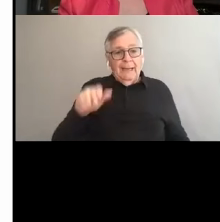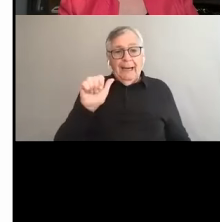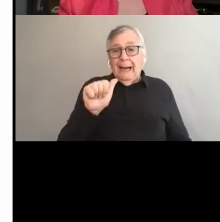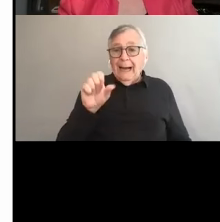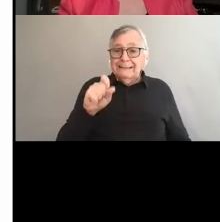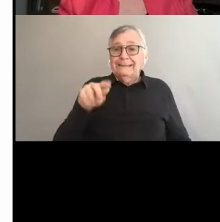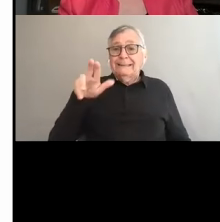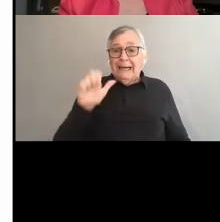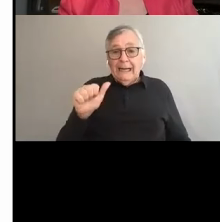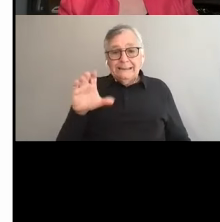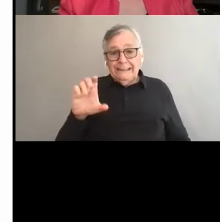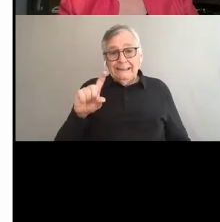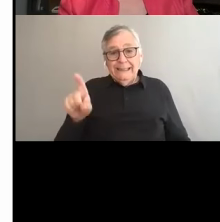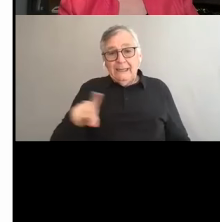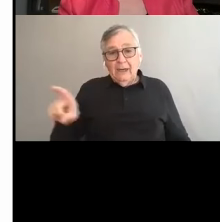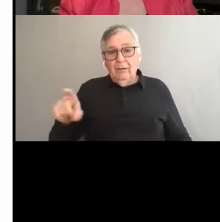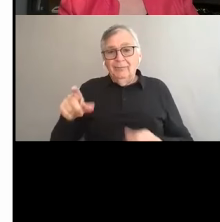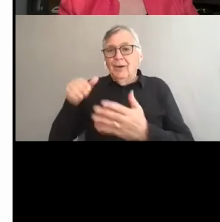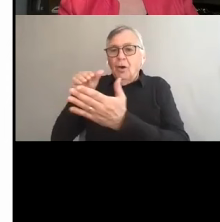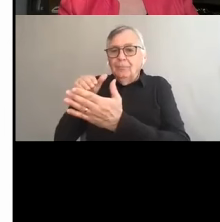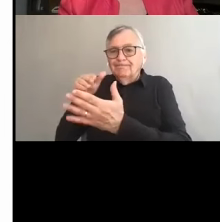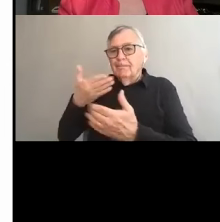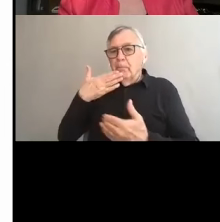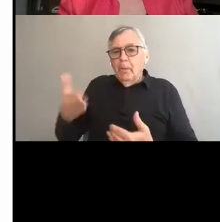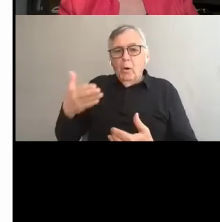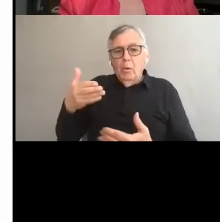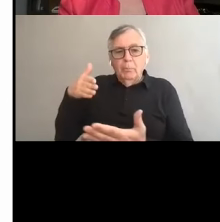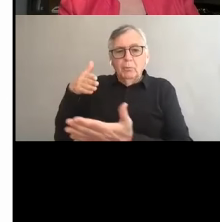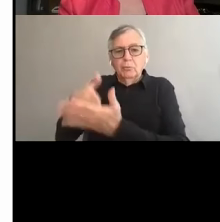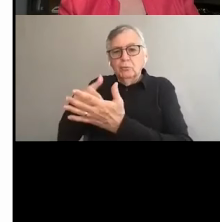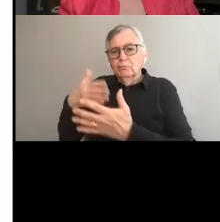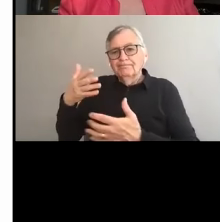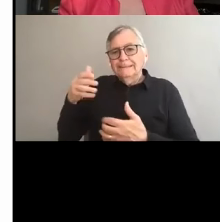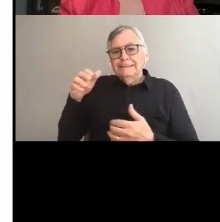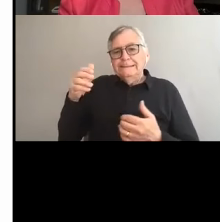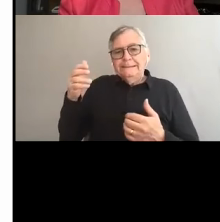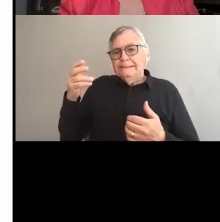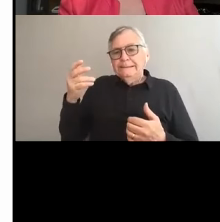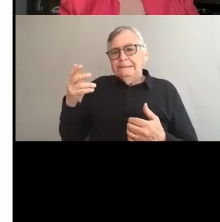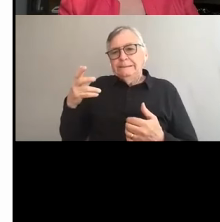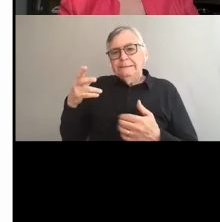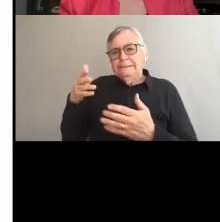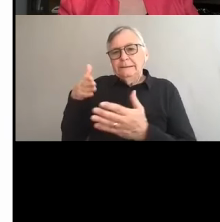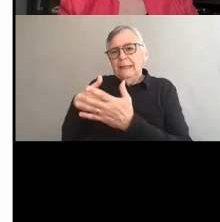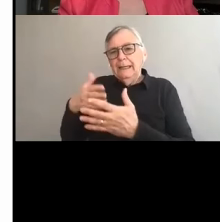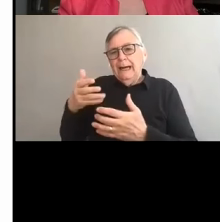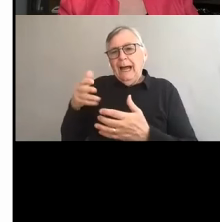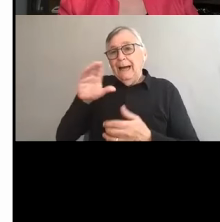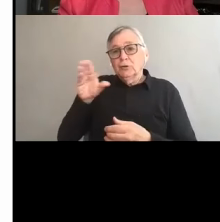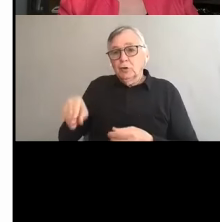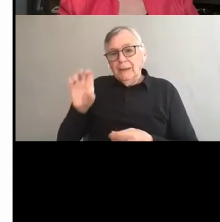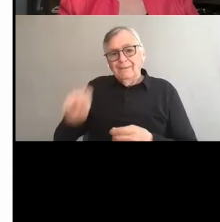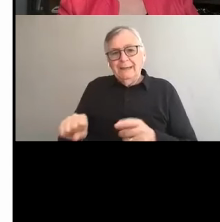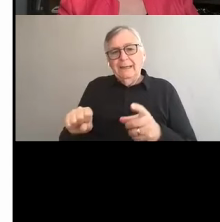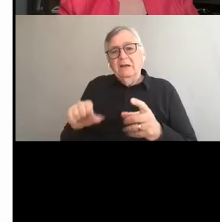sait, c'est qu'il n'est pas actif contre le variant sud-africain. Deux études différentes, 10 % ou 21 % d'activité, mais qui aurait quand même